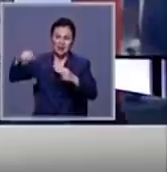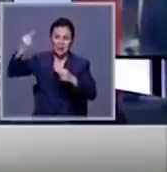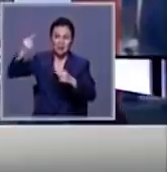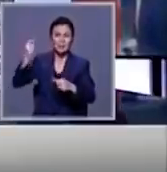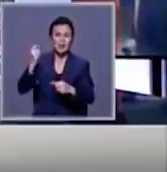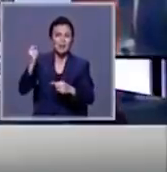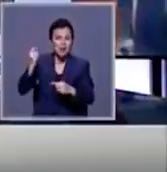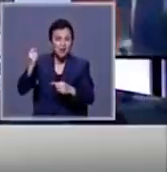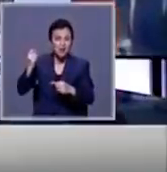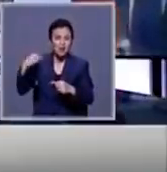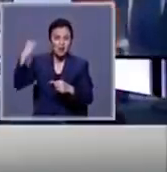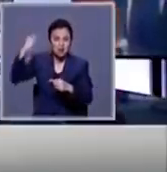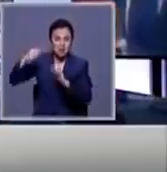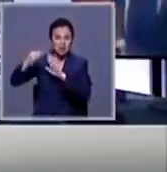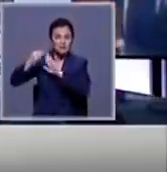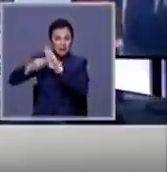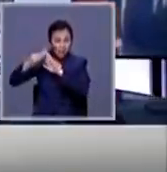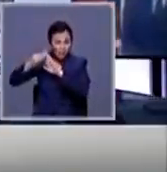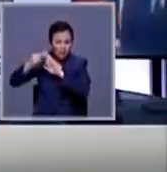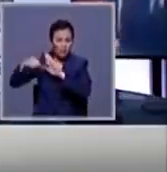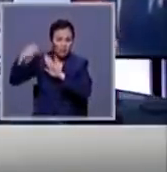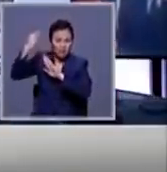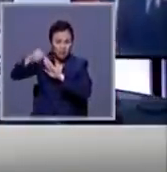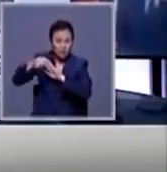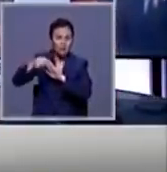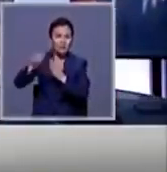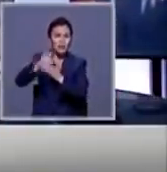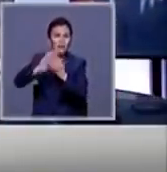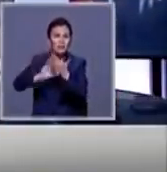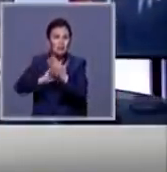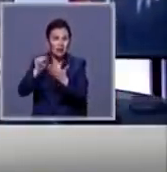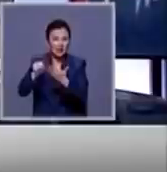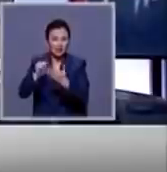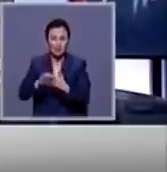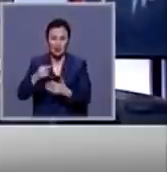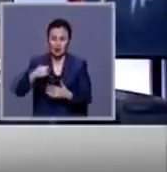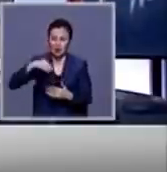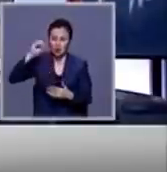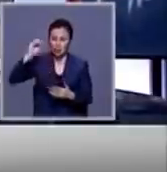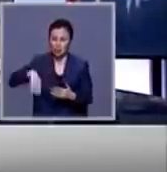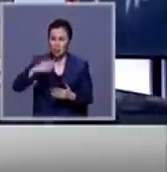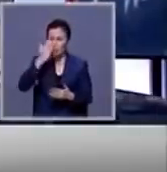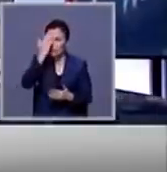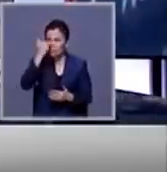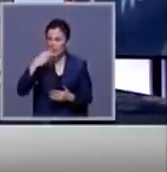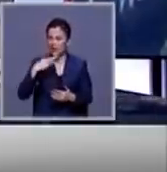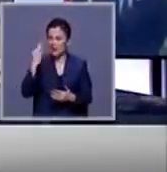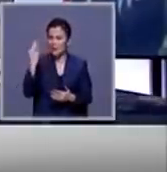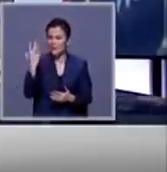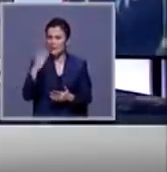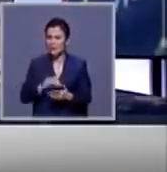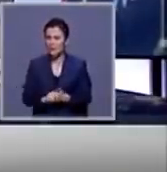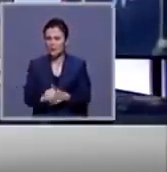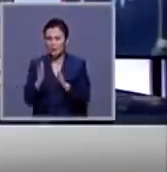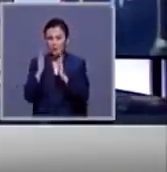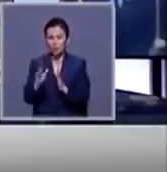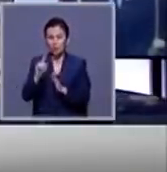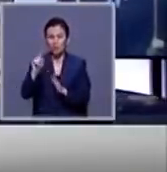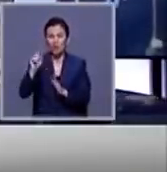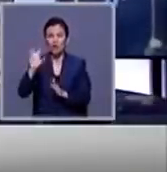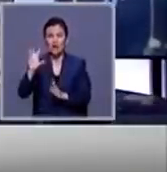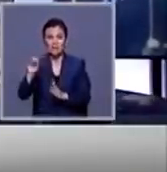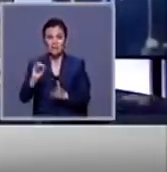ากเลยนะ มันก็ตั้งแต่อำเภอตั้งแต่จังหวัดพอมาถึงระดับประเทศผมสอบตกทำไมคสช.ไม่เลือกผมอยู่ใน150คนนะ